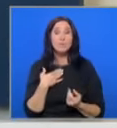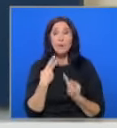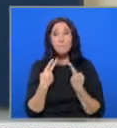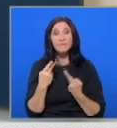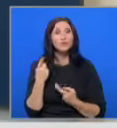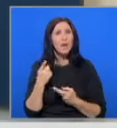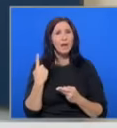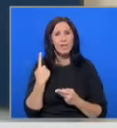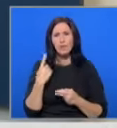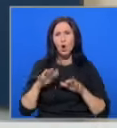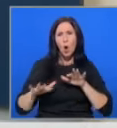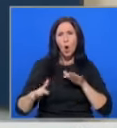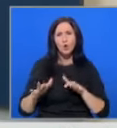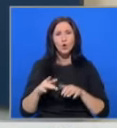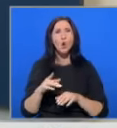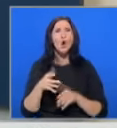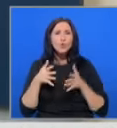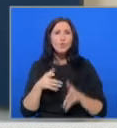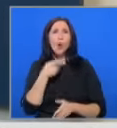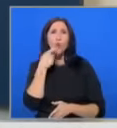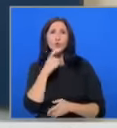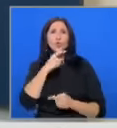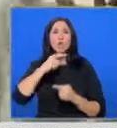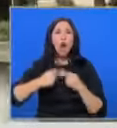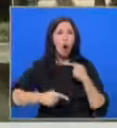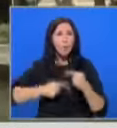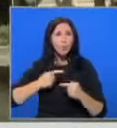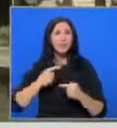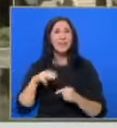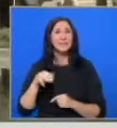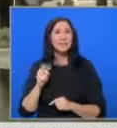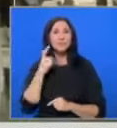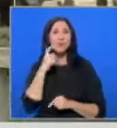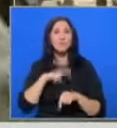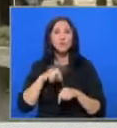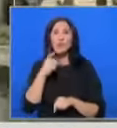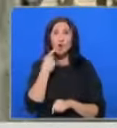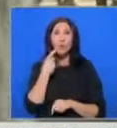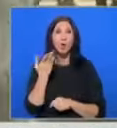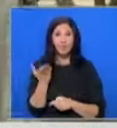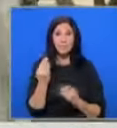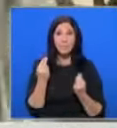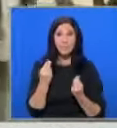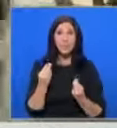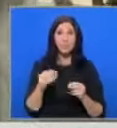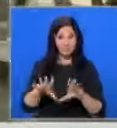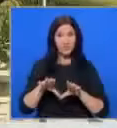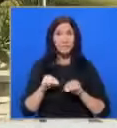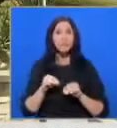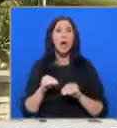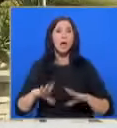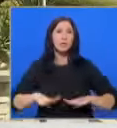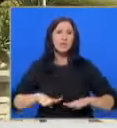това е горе-долу грубо годишния оборот на тези БОЛДО за една година. Тези пари, ако ги освояват за градинки,